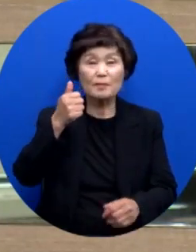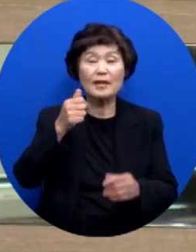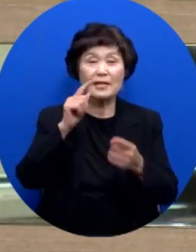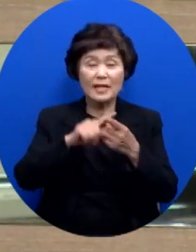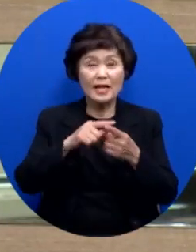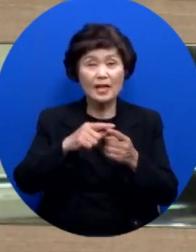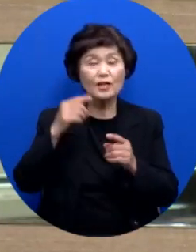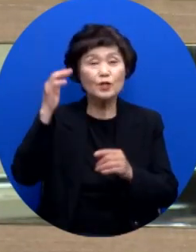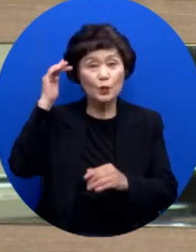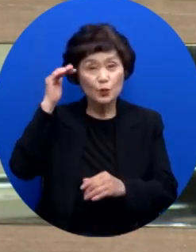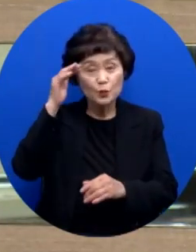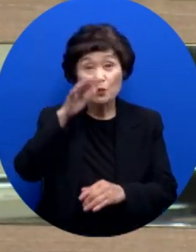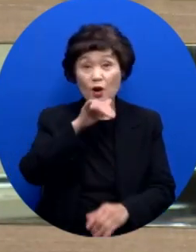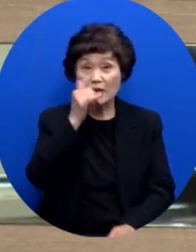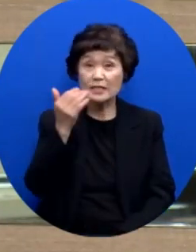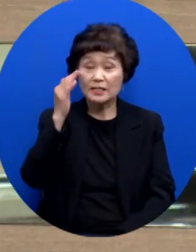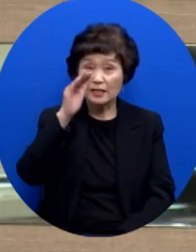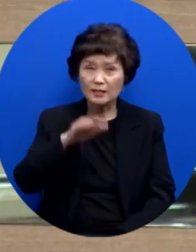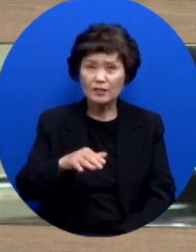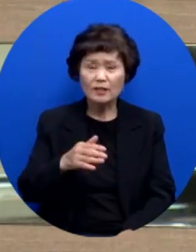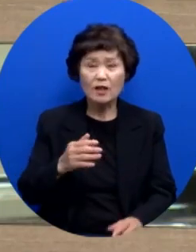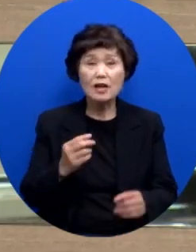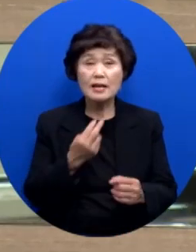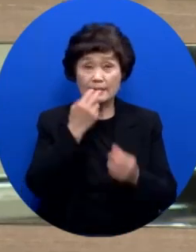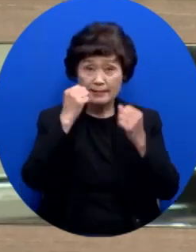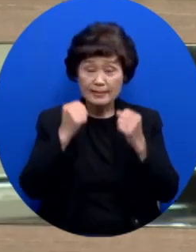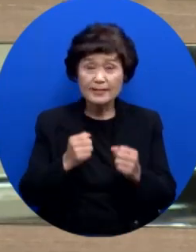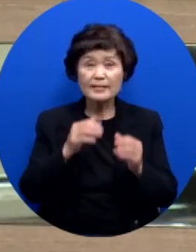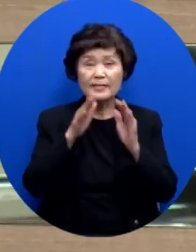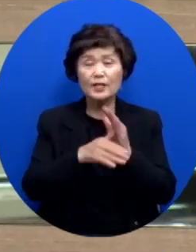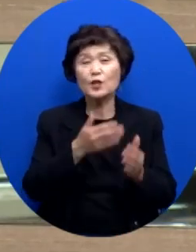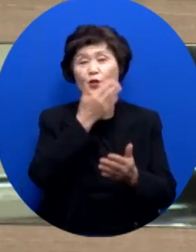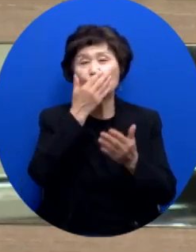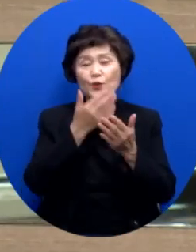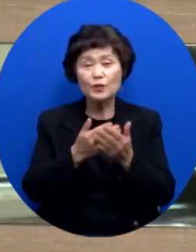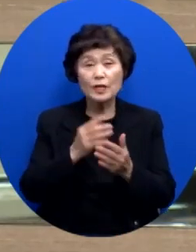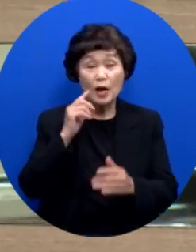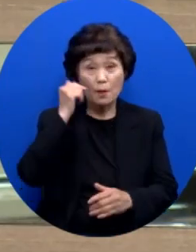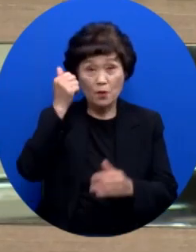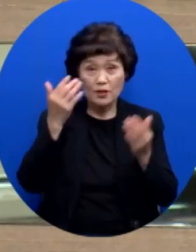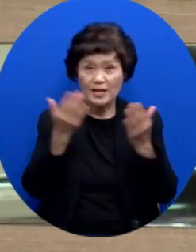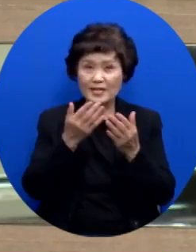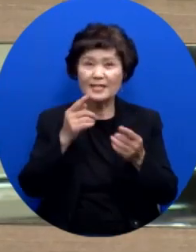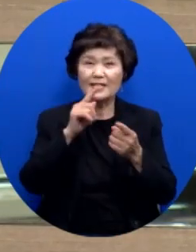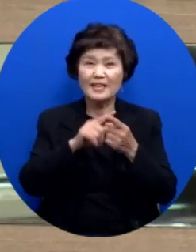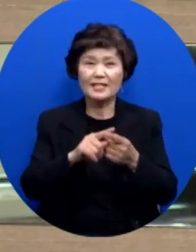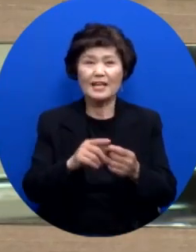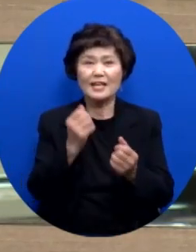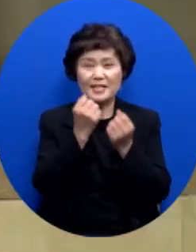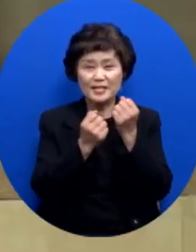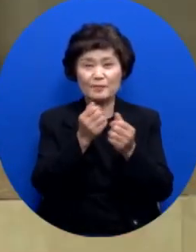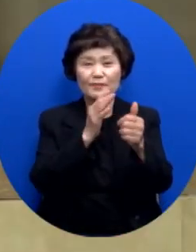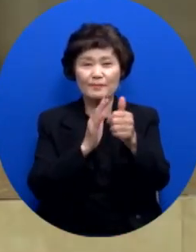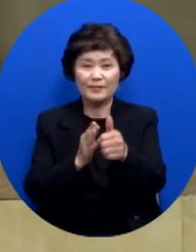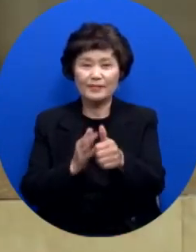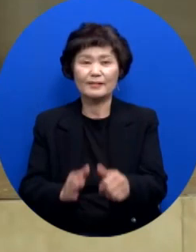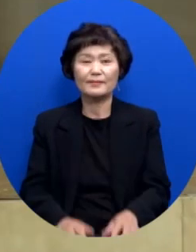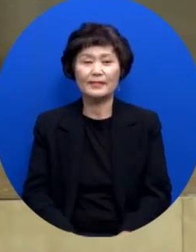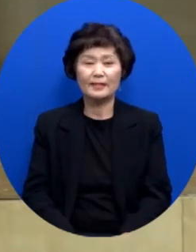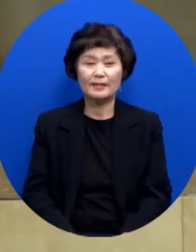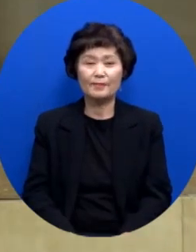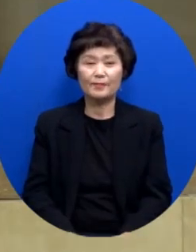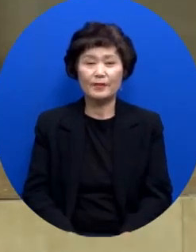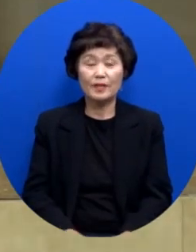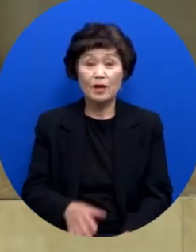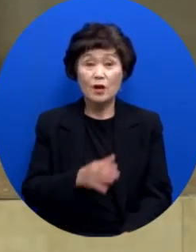있었습니다. 정필도 목사님이 생전에 가장 중요하게 여기신 목회 방향에 대해 말씀 부탁드리겠습니다. 네, 우리